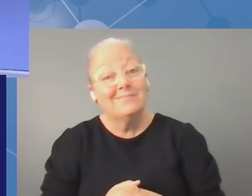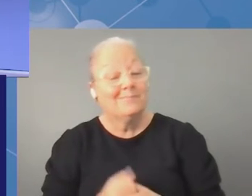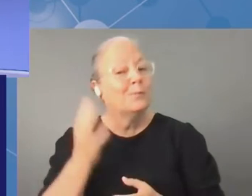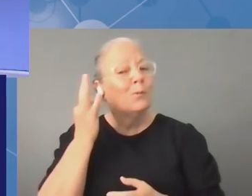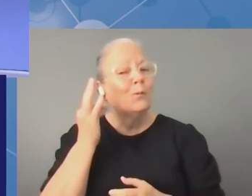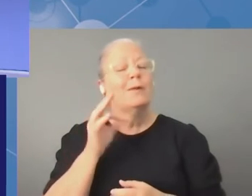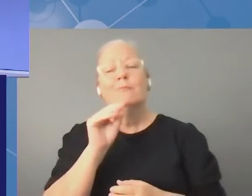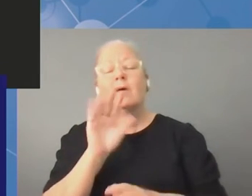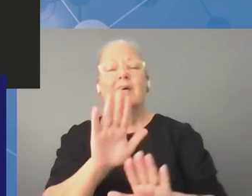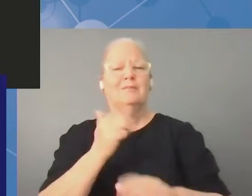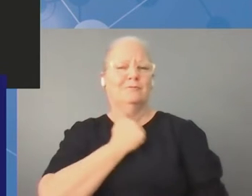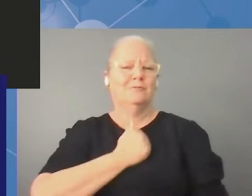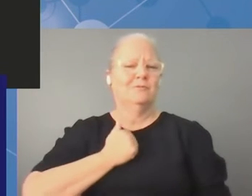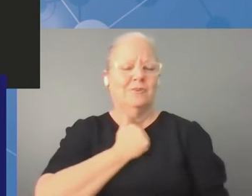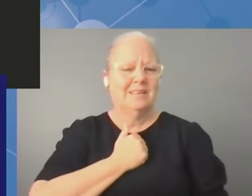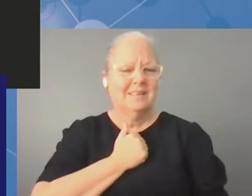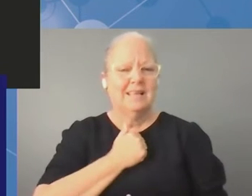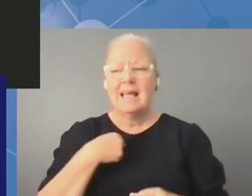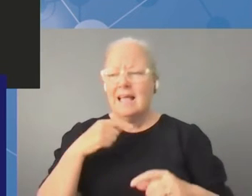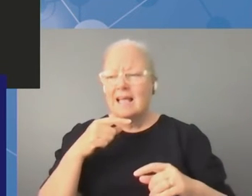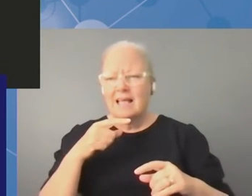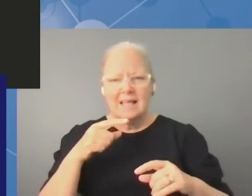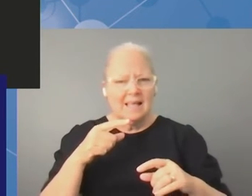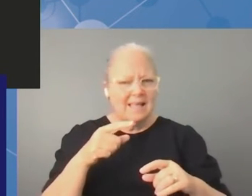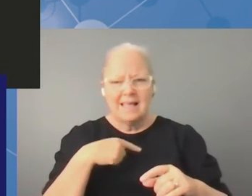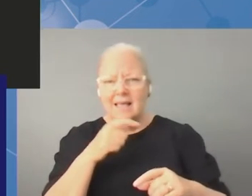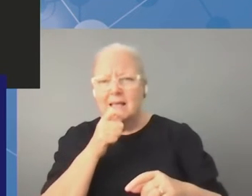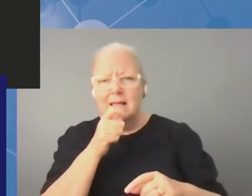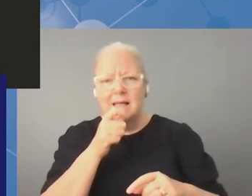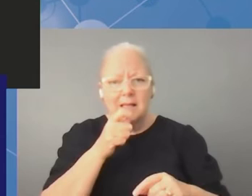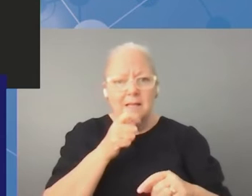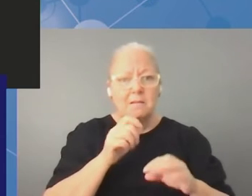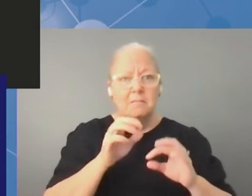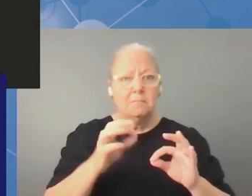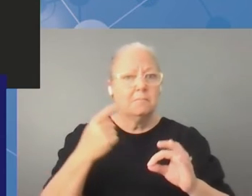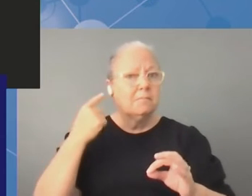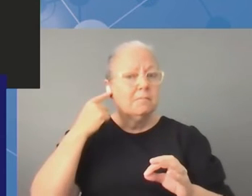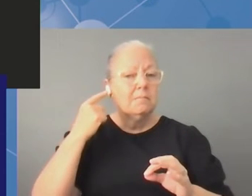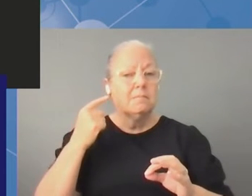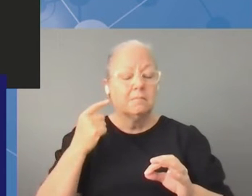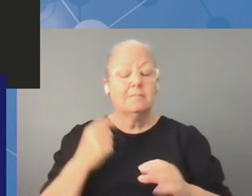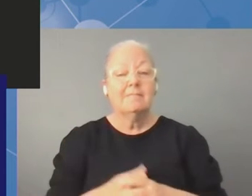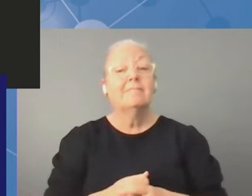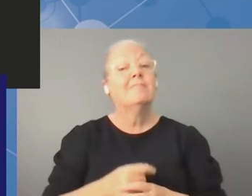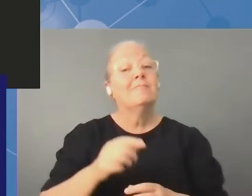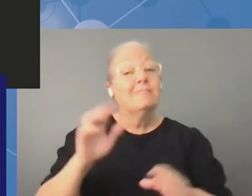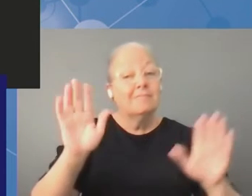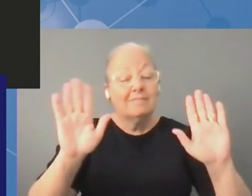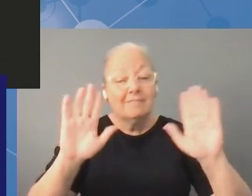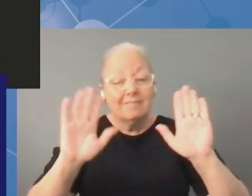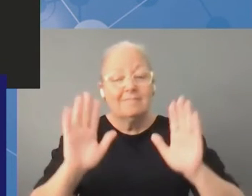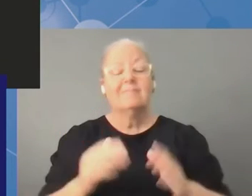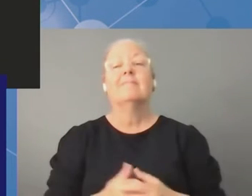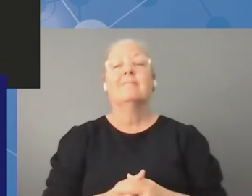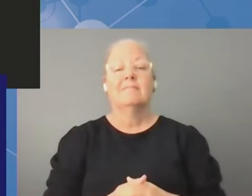Давайте подождем одну минуточку. Пока. Да, здравствуйте. У меня была проблема